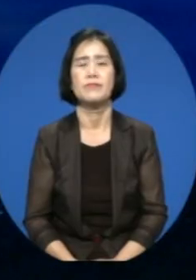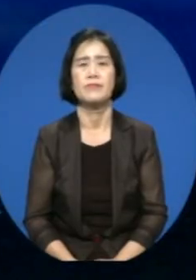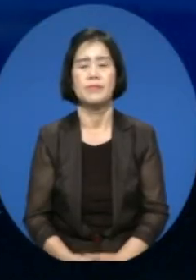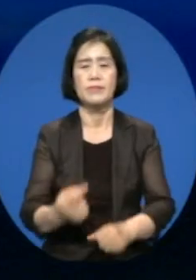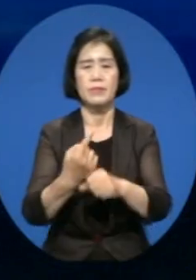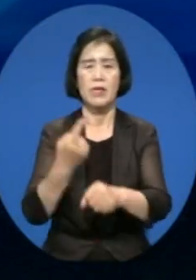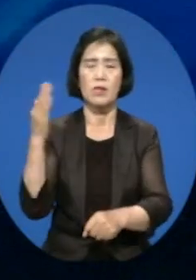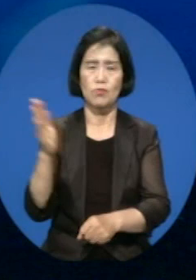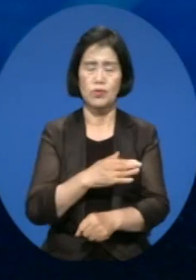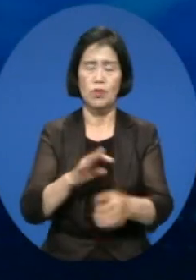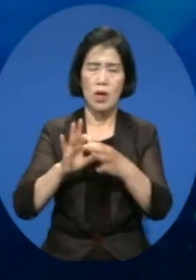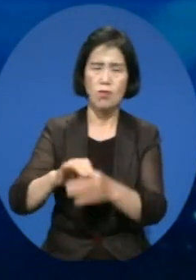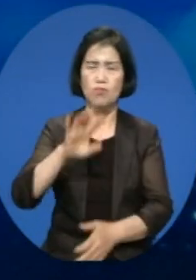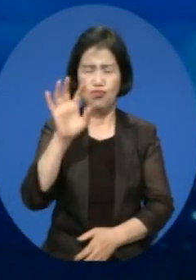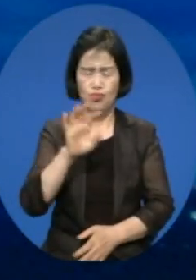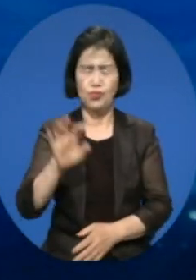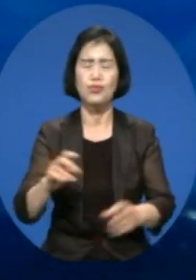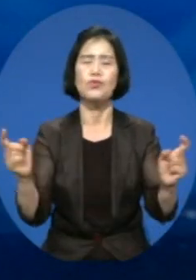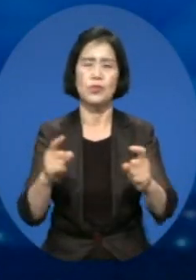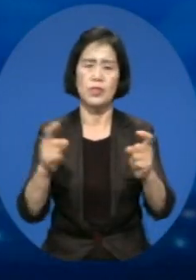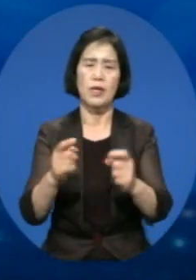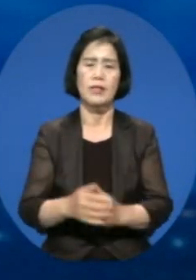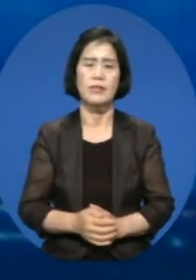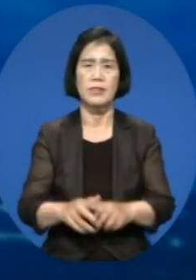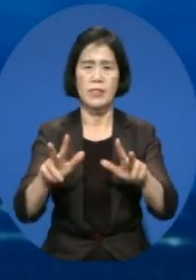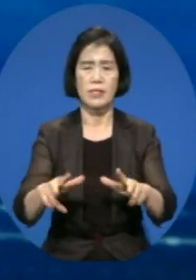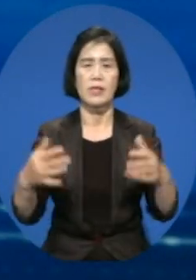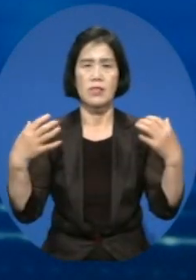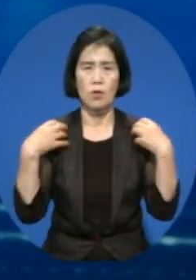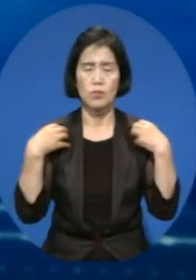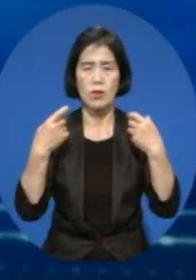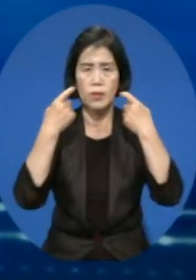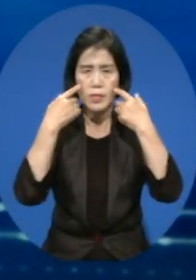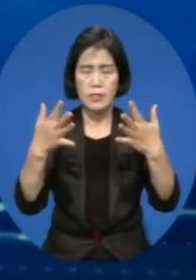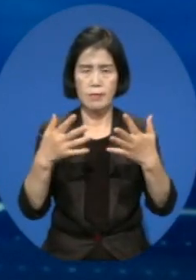지난해부터 계속해서 거듭되고 있는 논쟁과 논란이기도 합니다. 이제 정부가